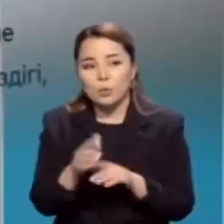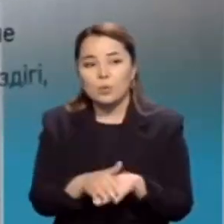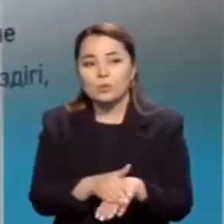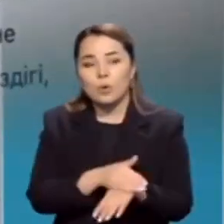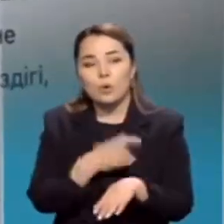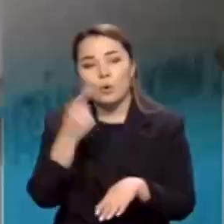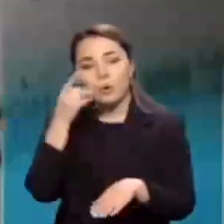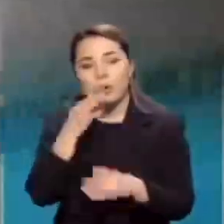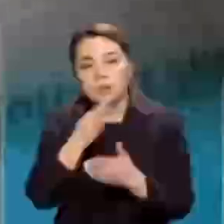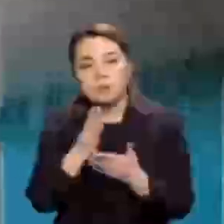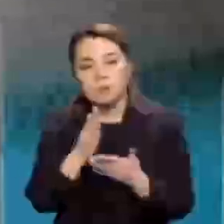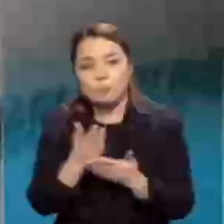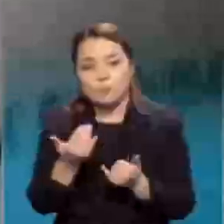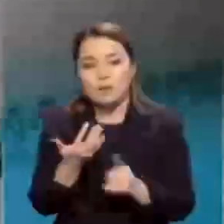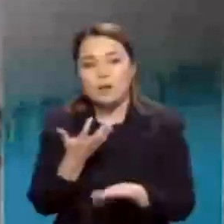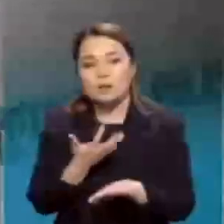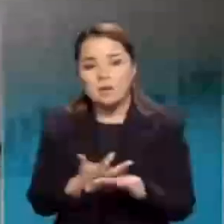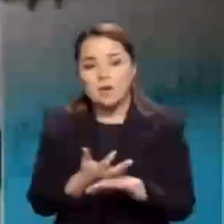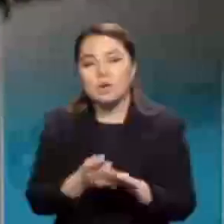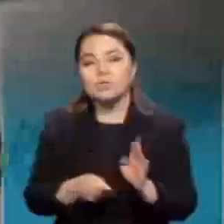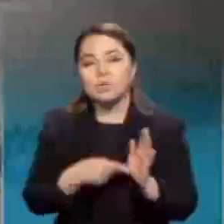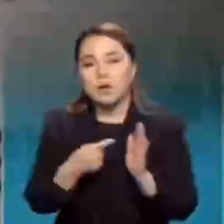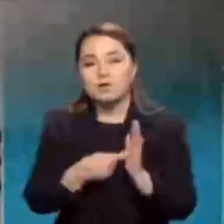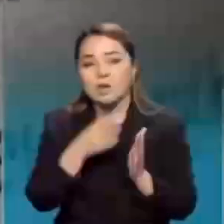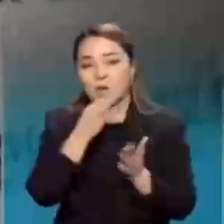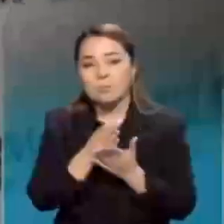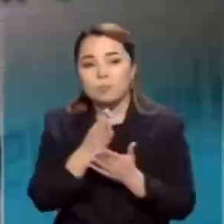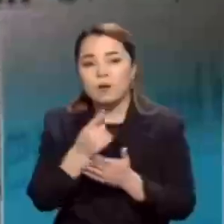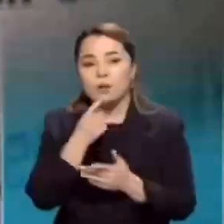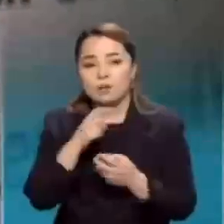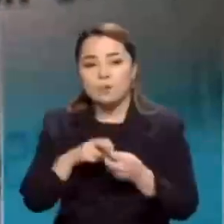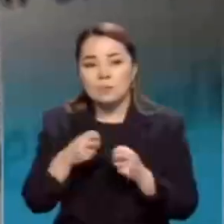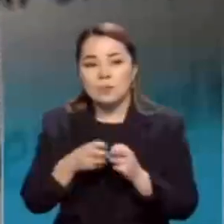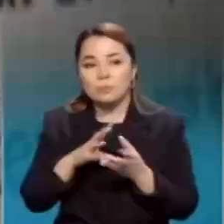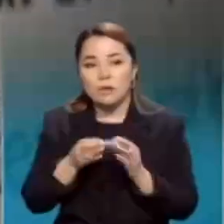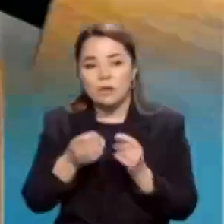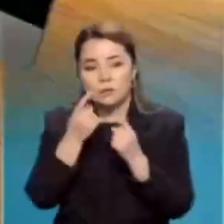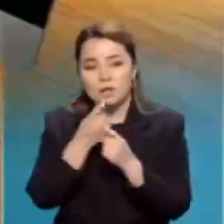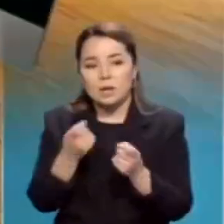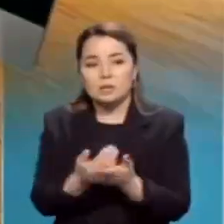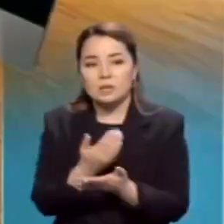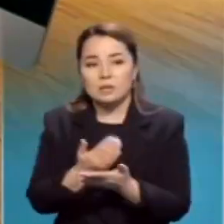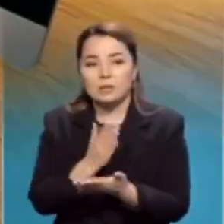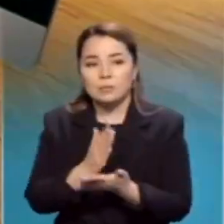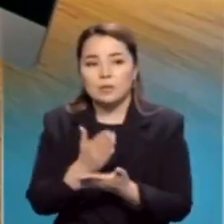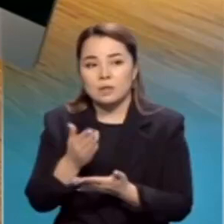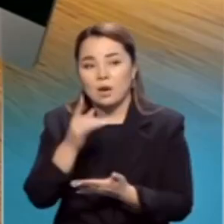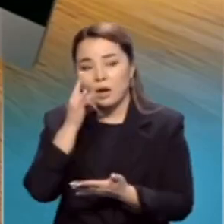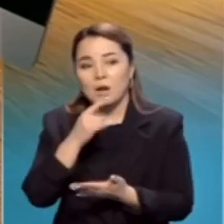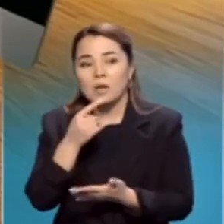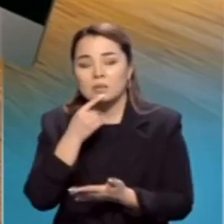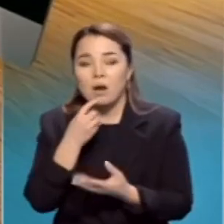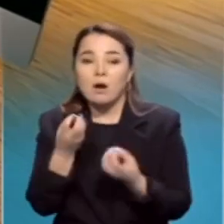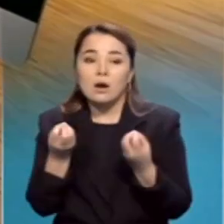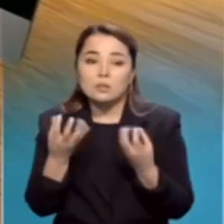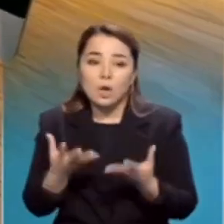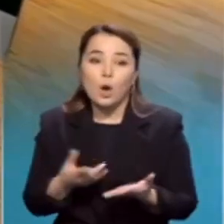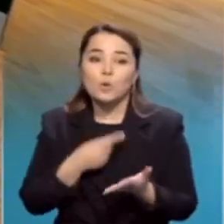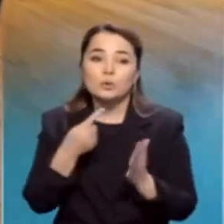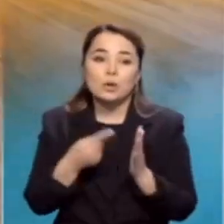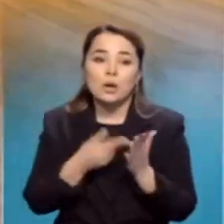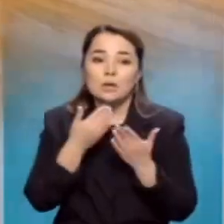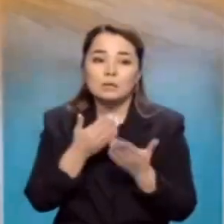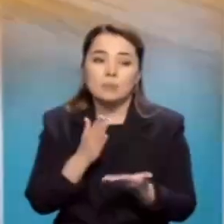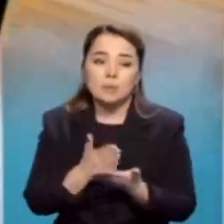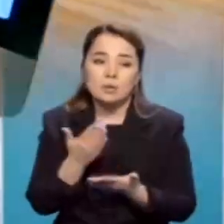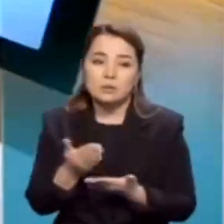ұзақтау ойланады. Әрі шала жансар жауаптары елдегі тіл мәселесінен хабар беретіндей. Енді қазақ тілінде қарапайым ғана сұрақ қойып көрелік.